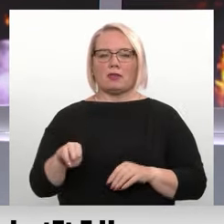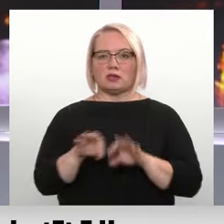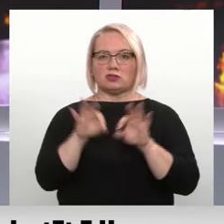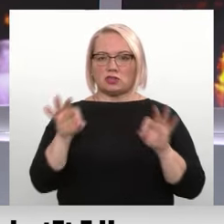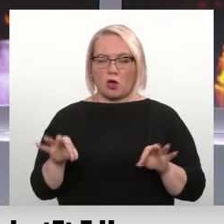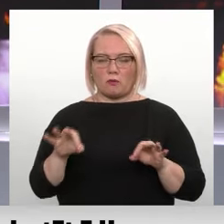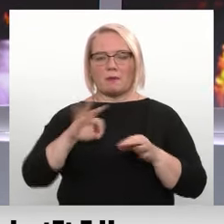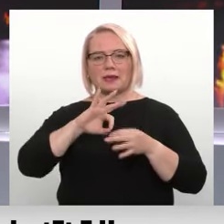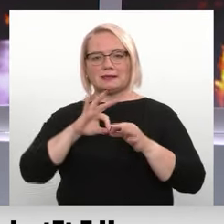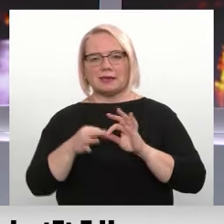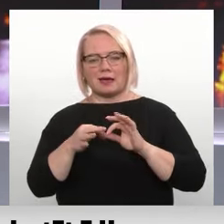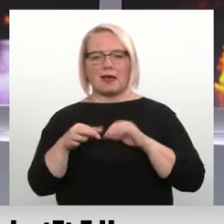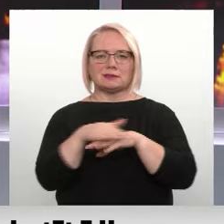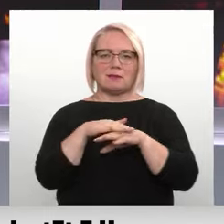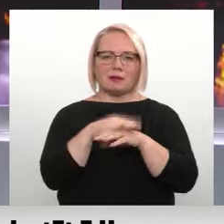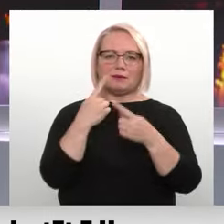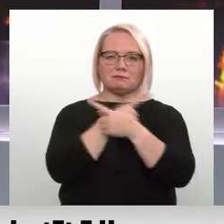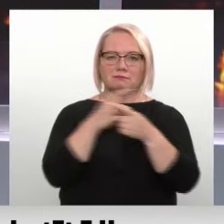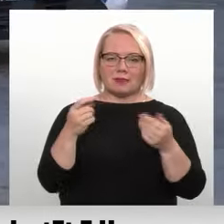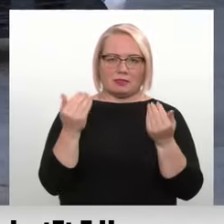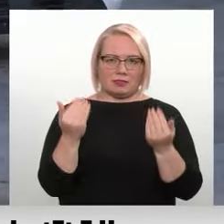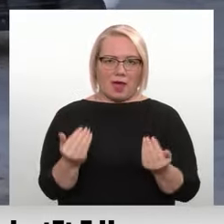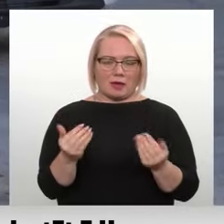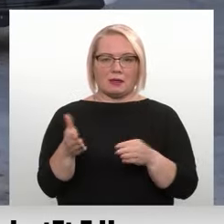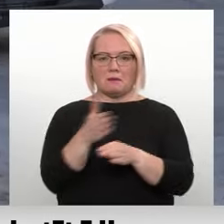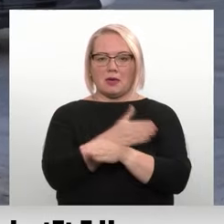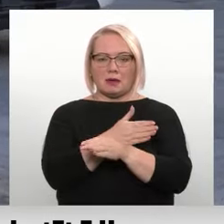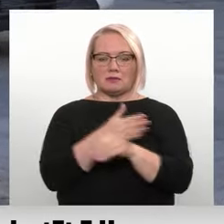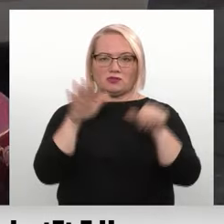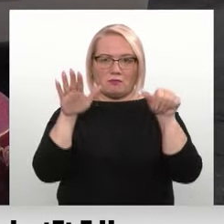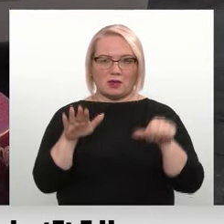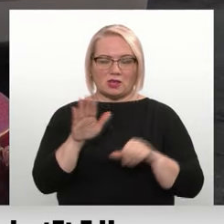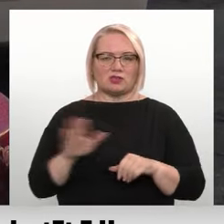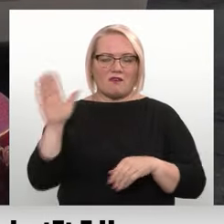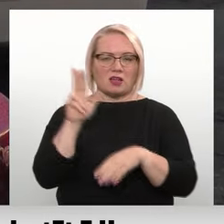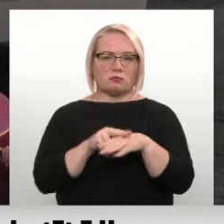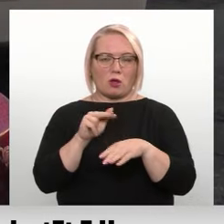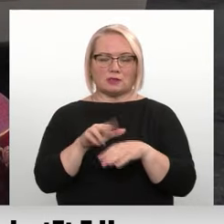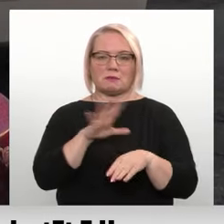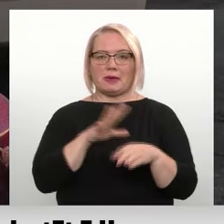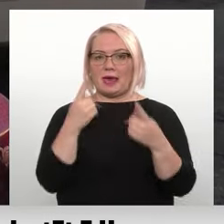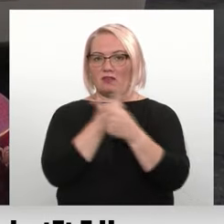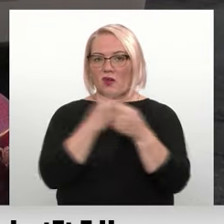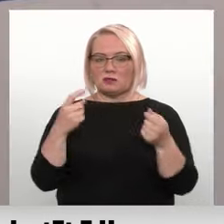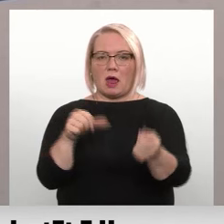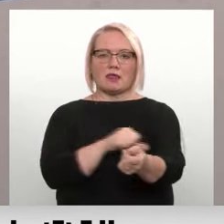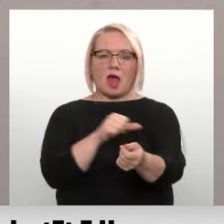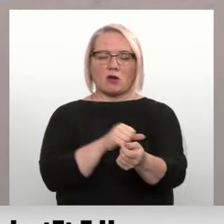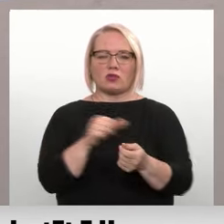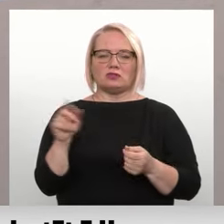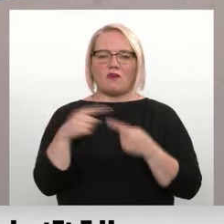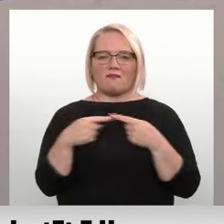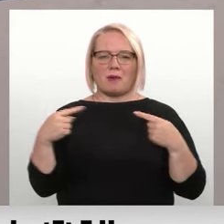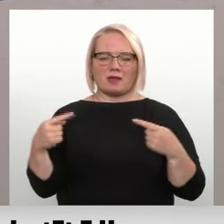taču plašākai sabiedrībai paziņots tikai tagad. Pirms aptuveni pusgada valsts policijā nonāca informācija par narkotisko vielu